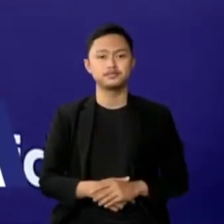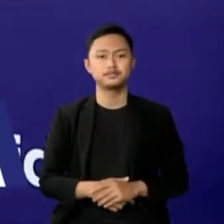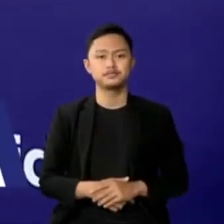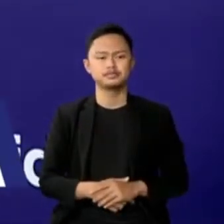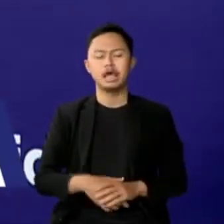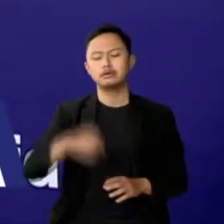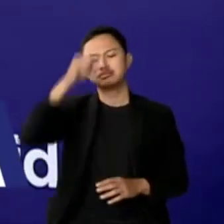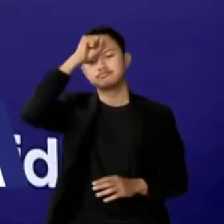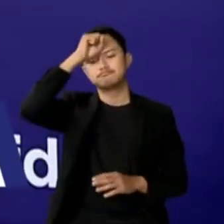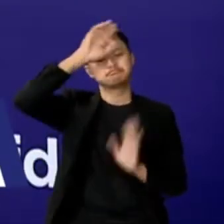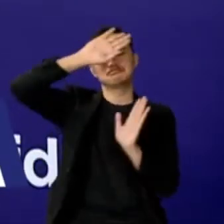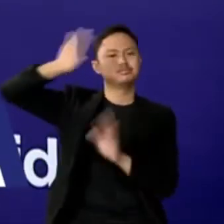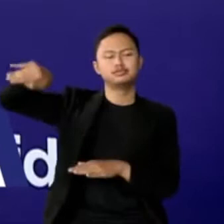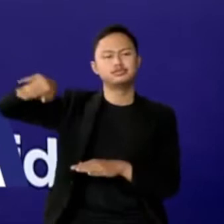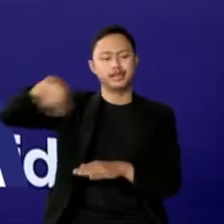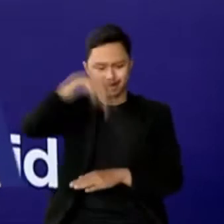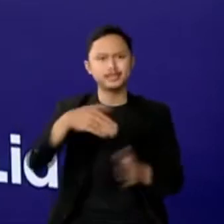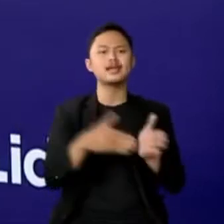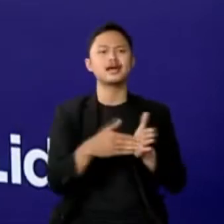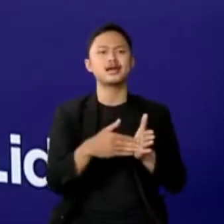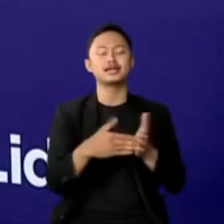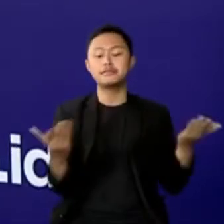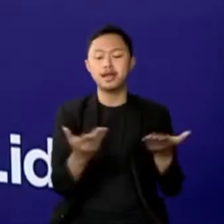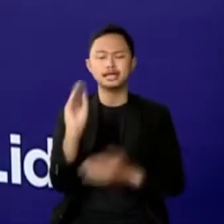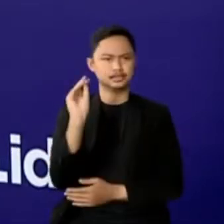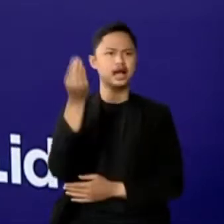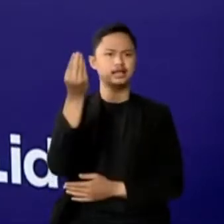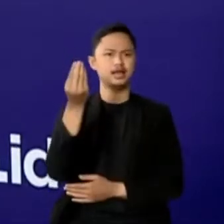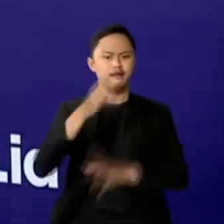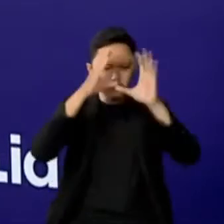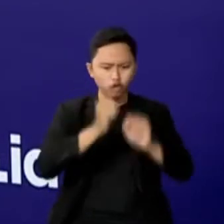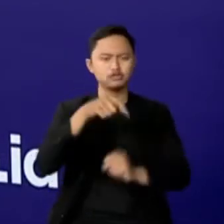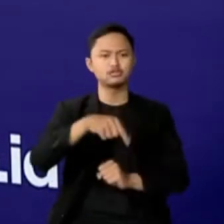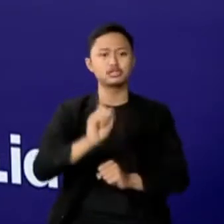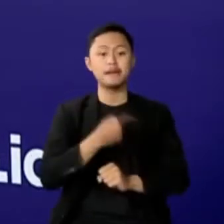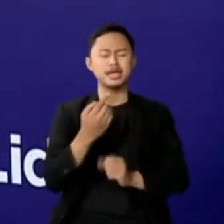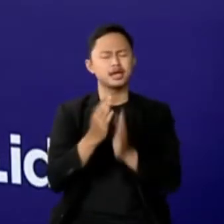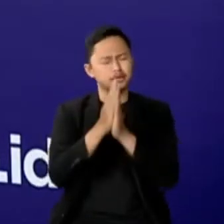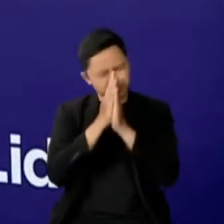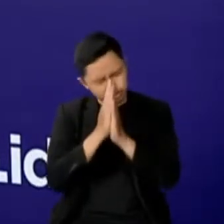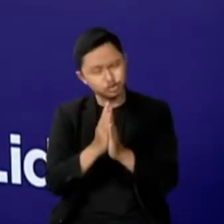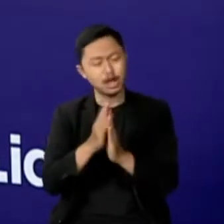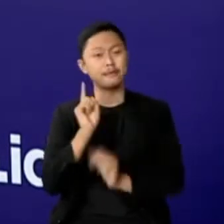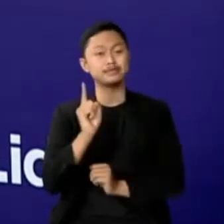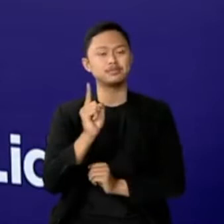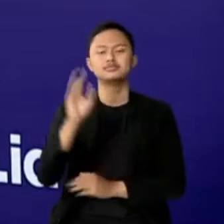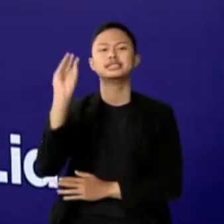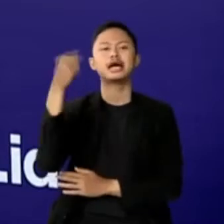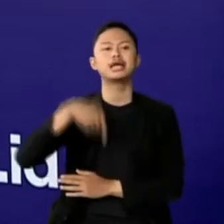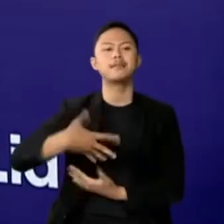cuek lah begitu ini memang tantangan kami termasuk di DKI Jakarta Namun kami termasuk bersyukur karena Jakarta